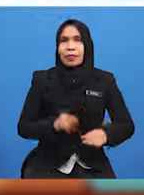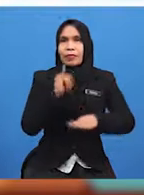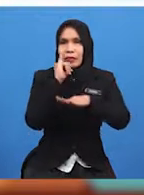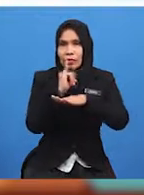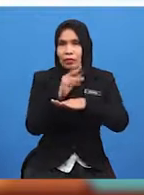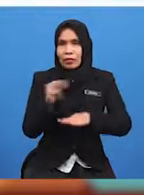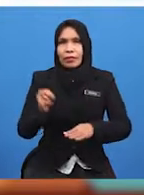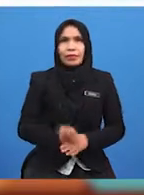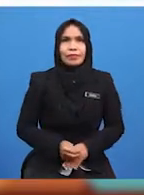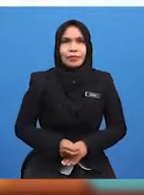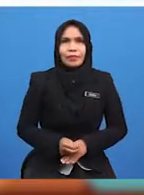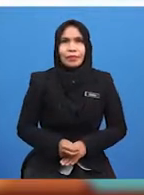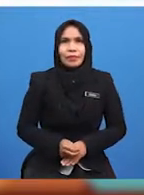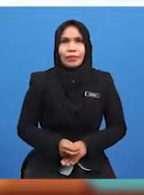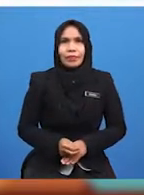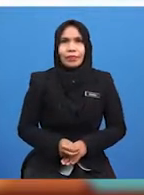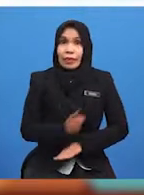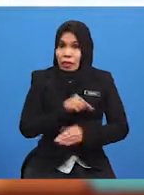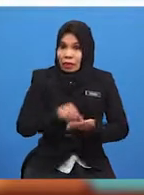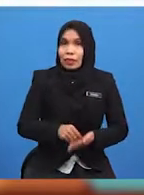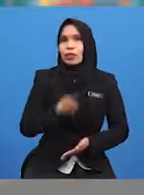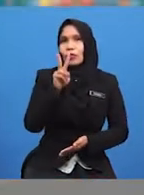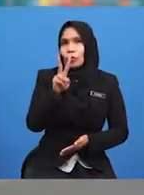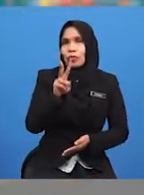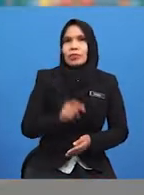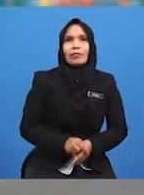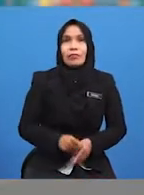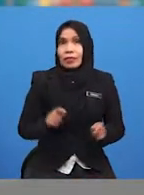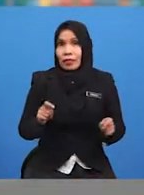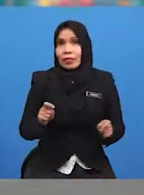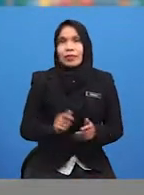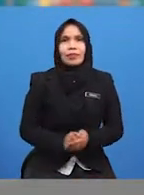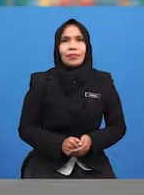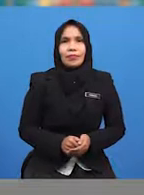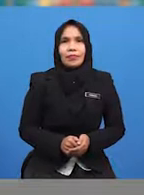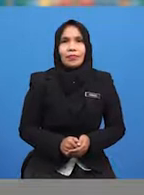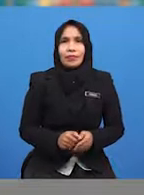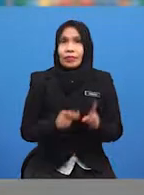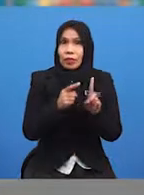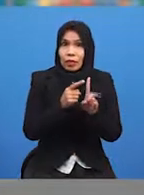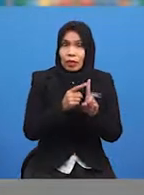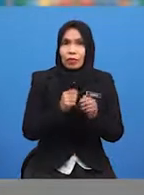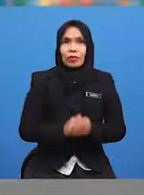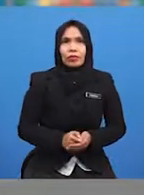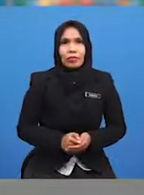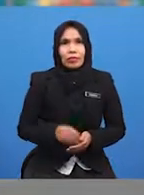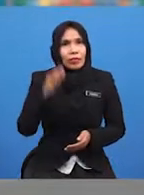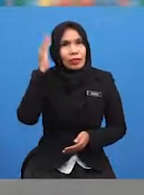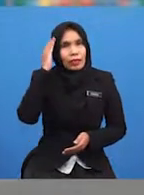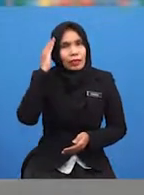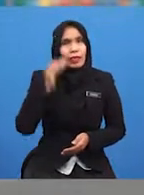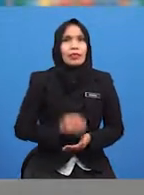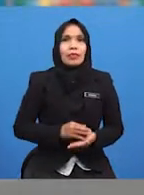picek gua akan memperkenalkan Duo teknik dalam belajar teknik pertama ialah kita akan mengingat visi utama